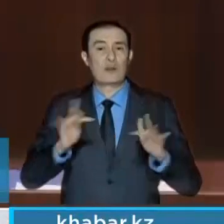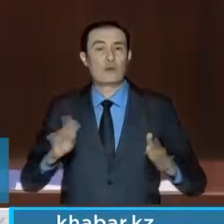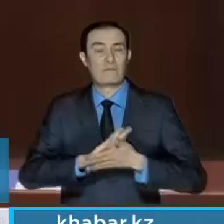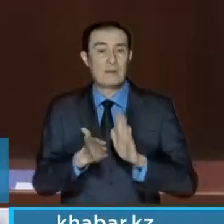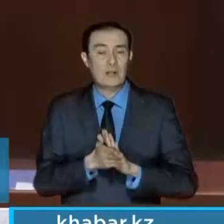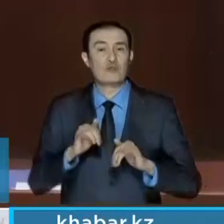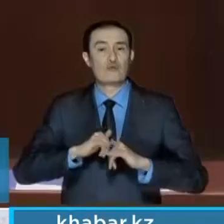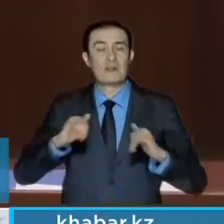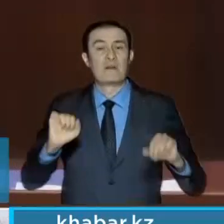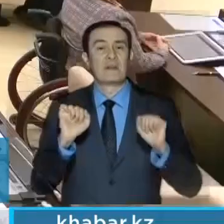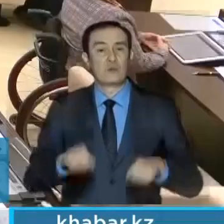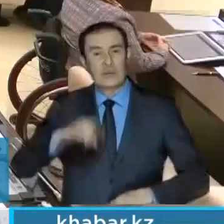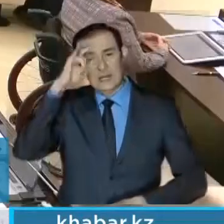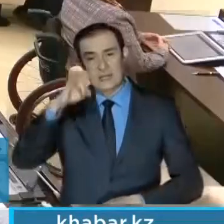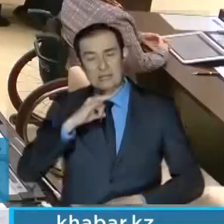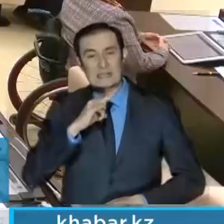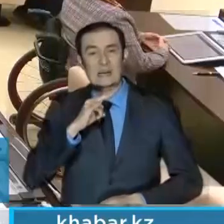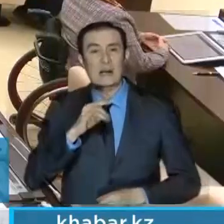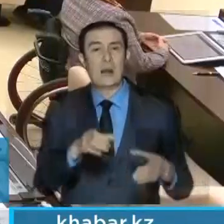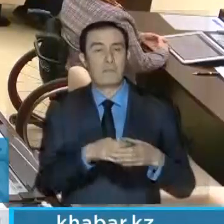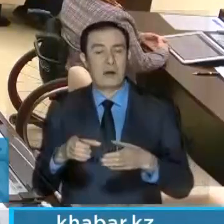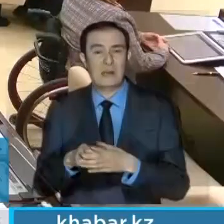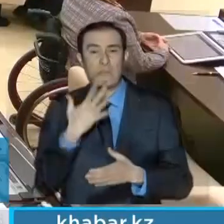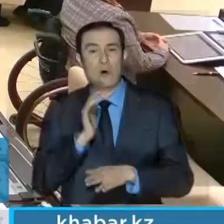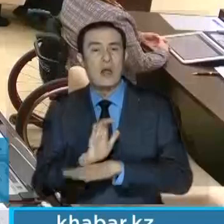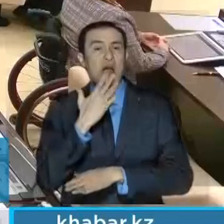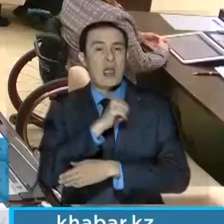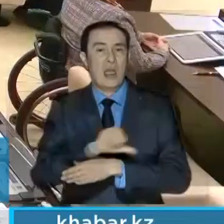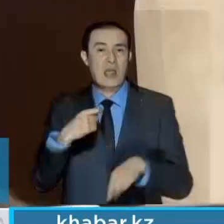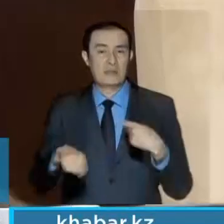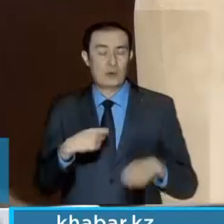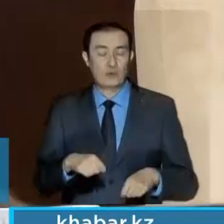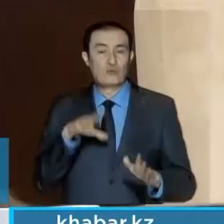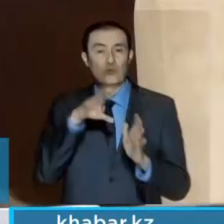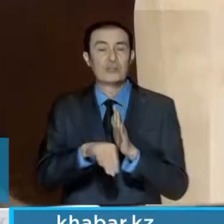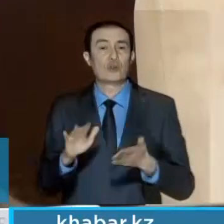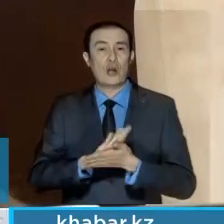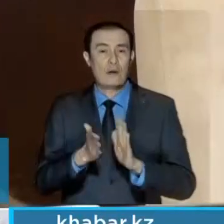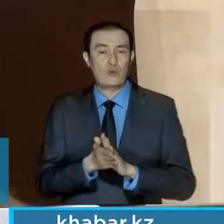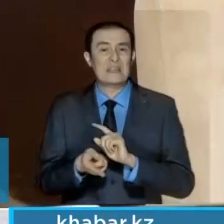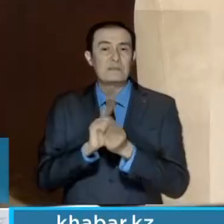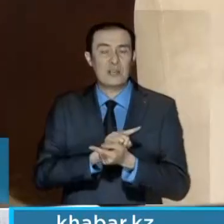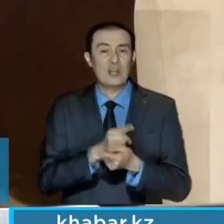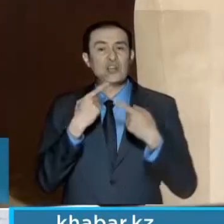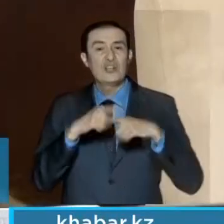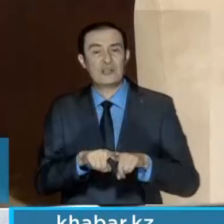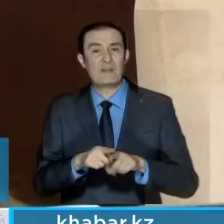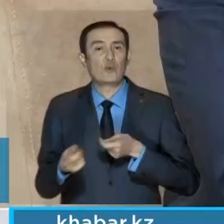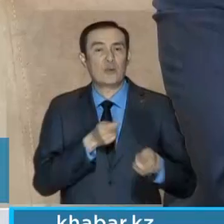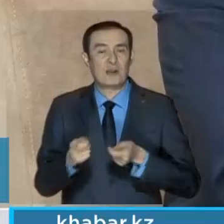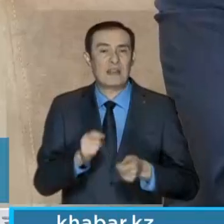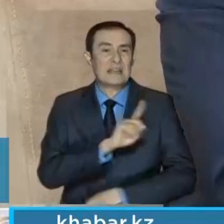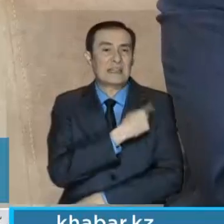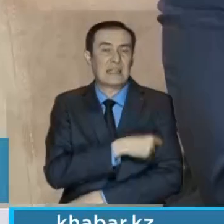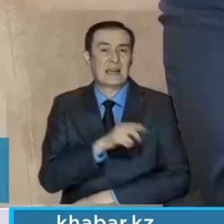формате и увеличит возможности отечественных производителей по экспорту в договор также внесут изменения которые коснутся технического регулирования